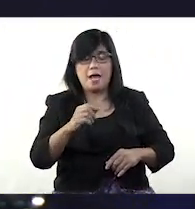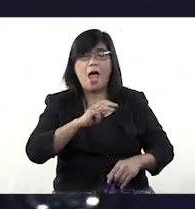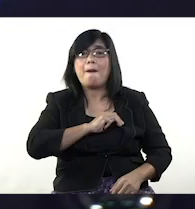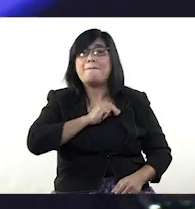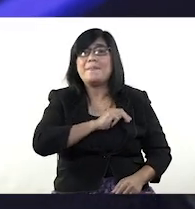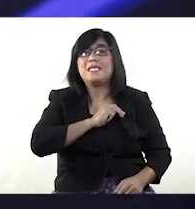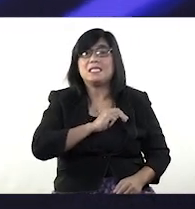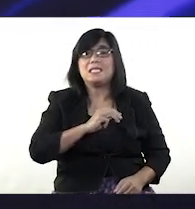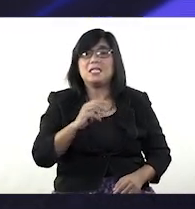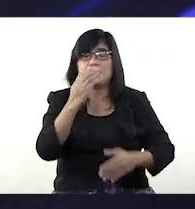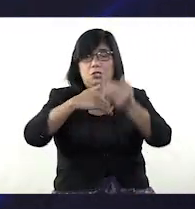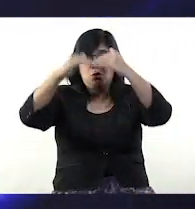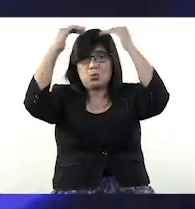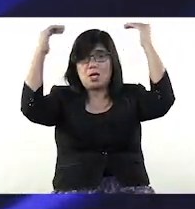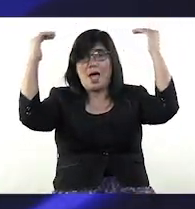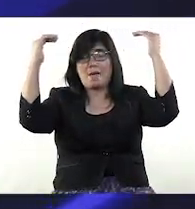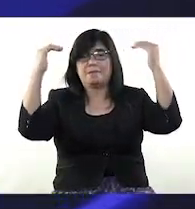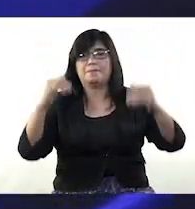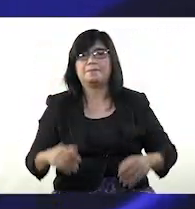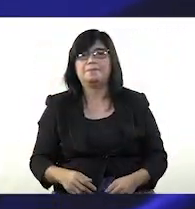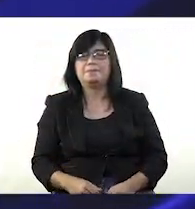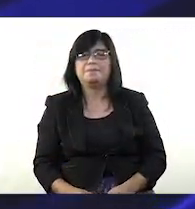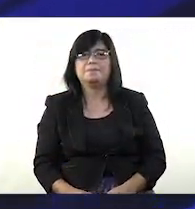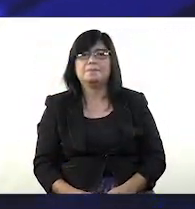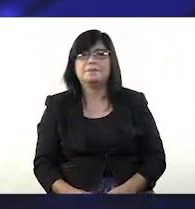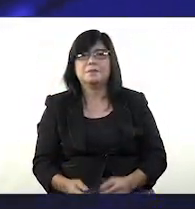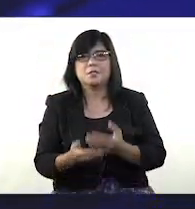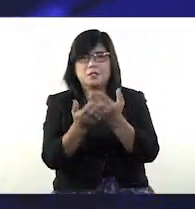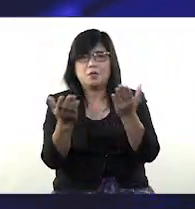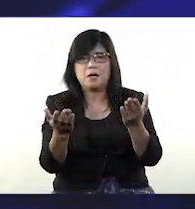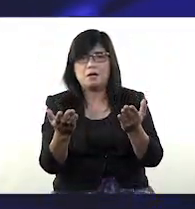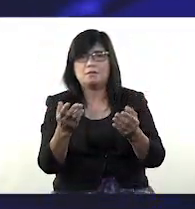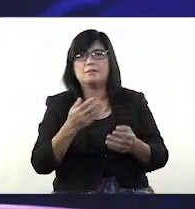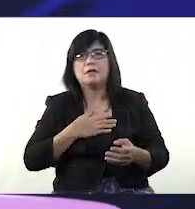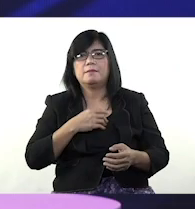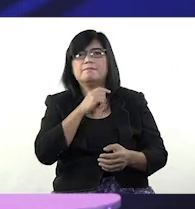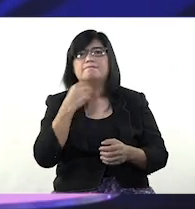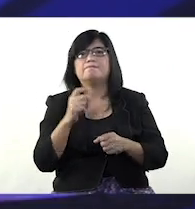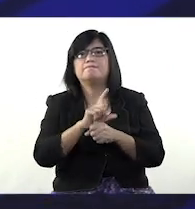kananmu di dalam sama sambil akademisi sore saudaraku saya berdoa